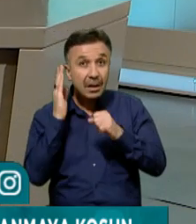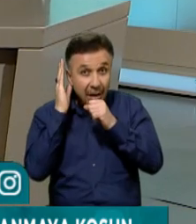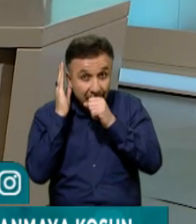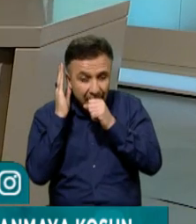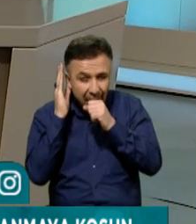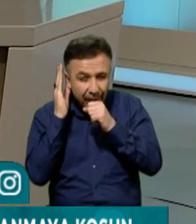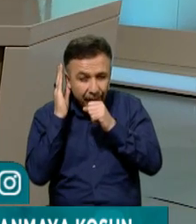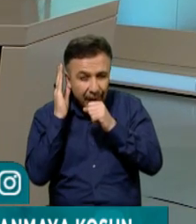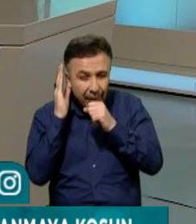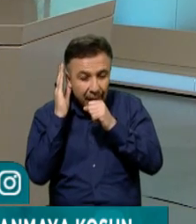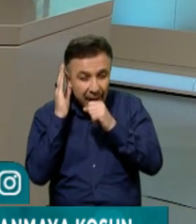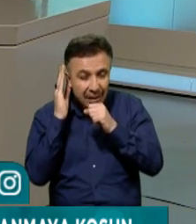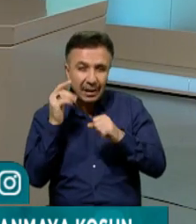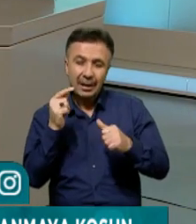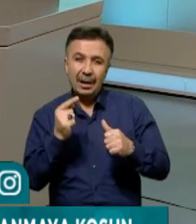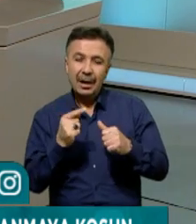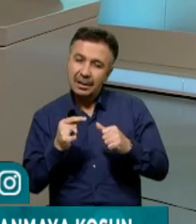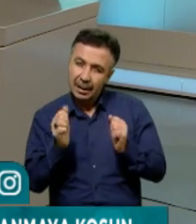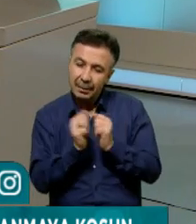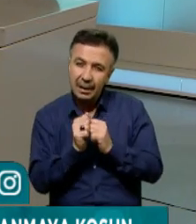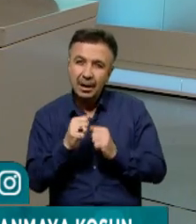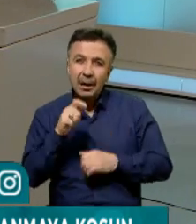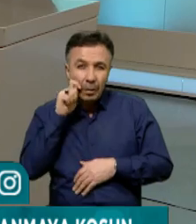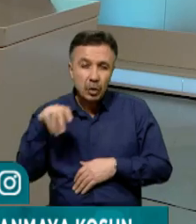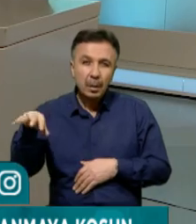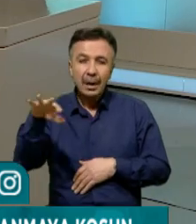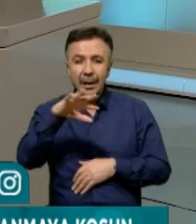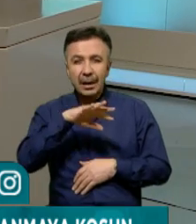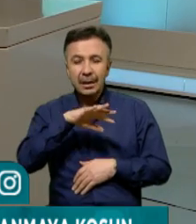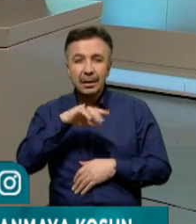birlikte yani birinci ezanla birlikte